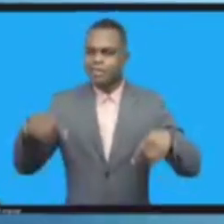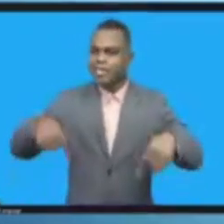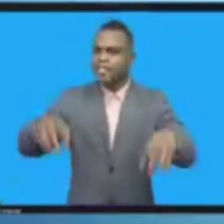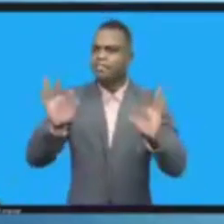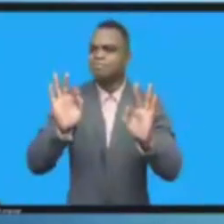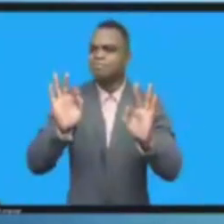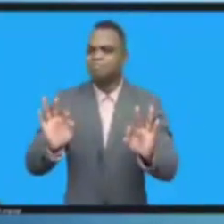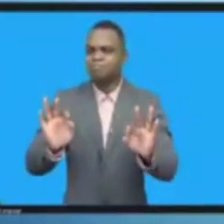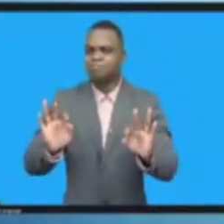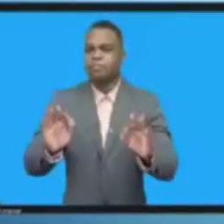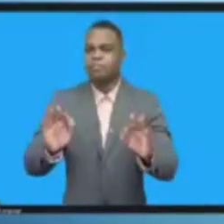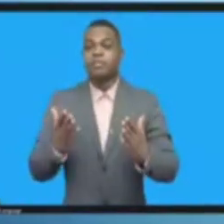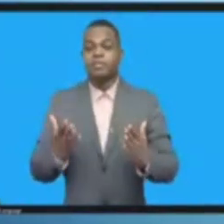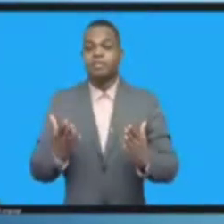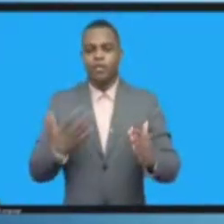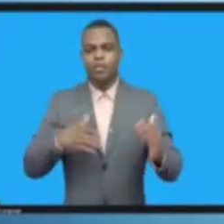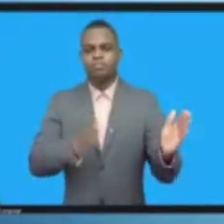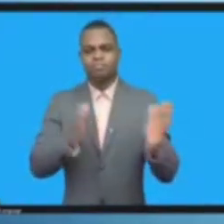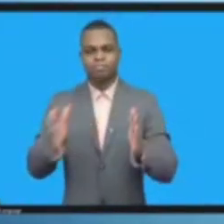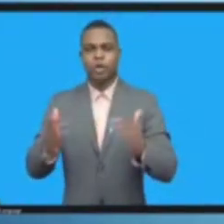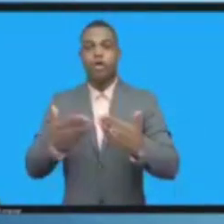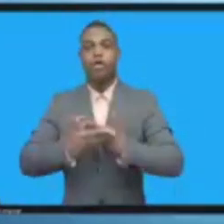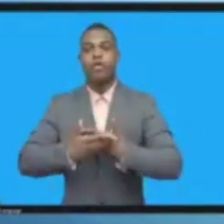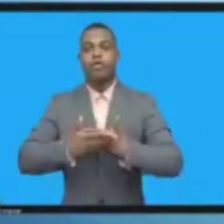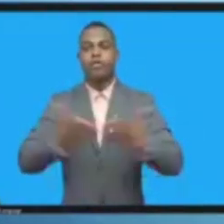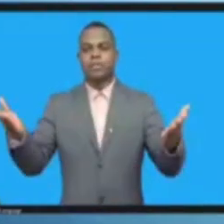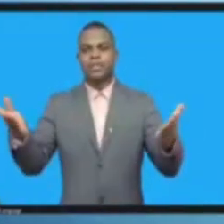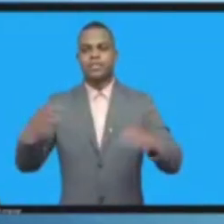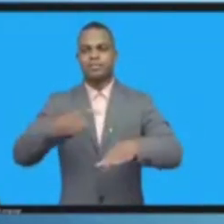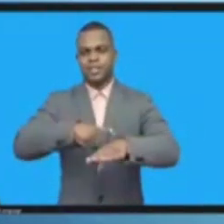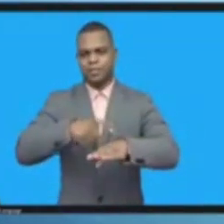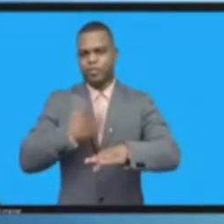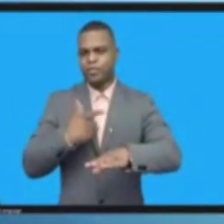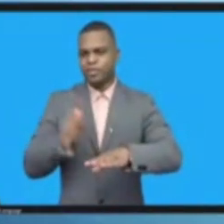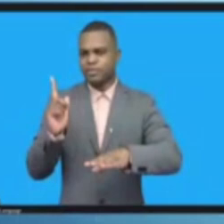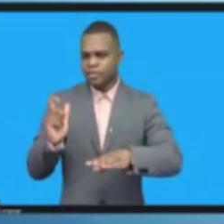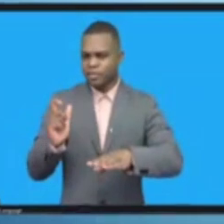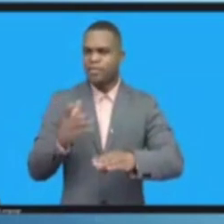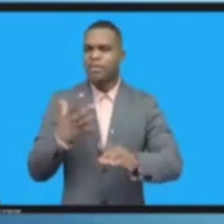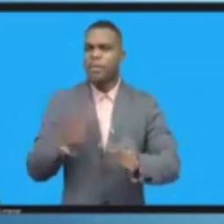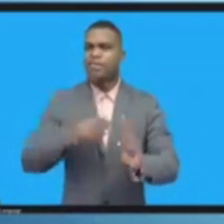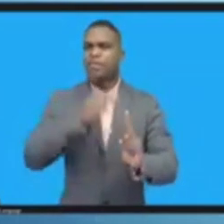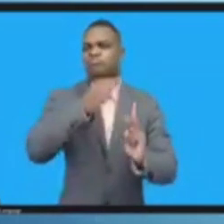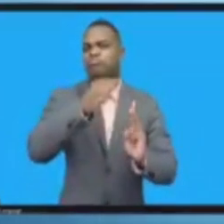vous pourriez prendre place.